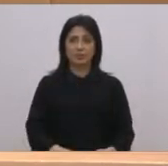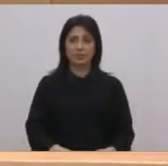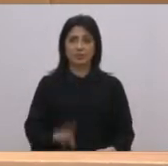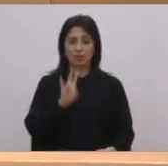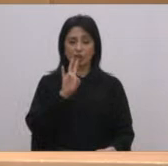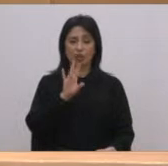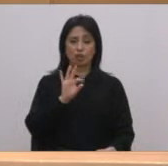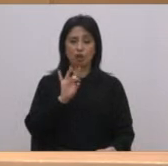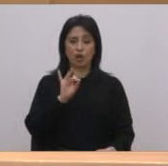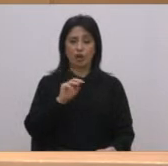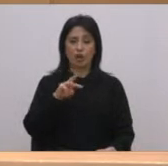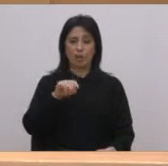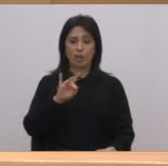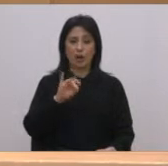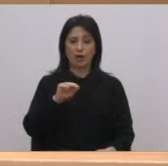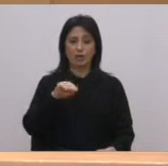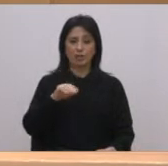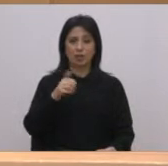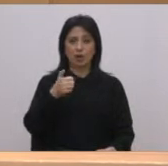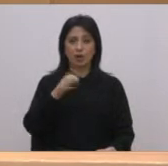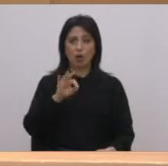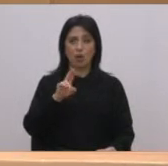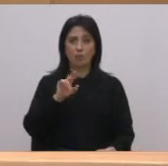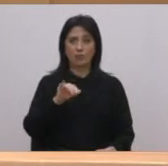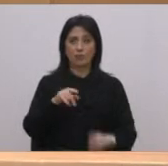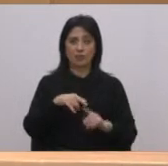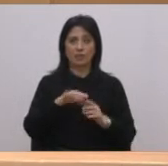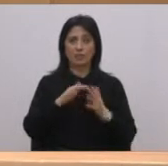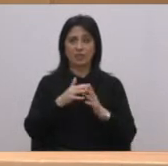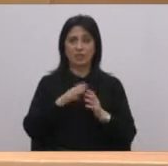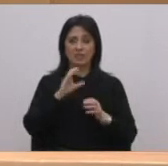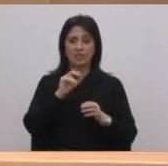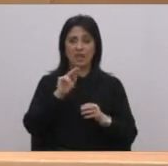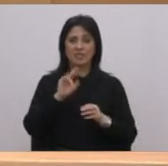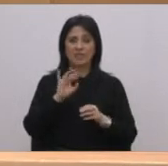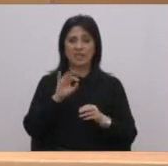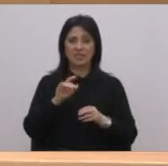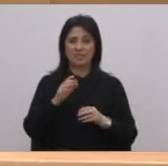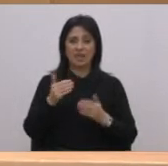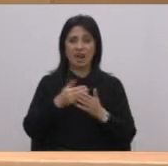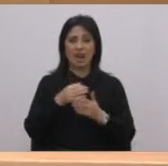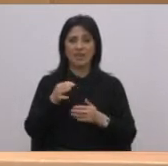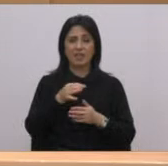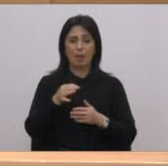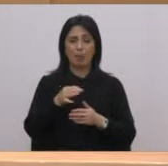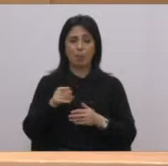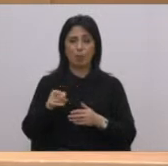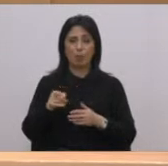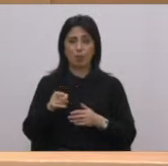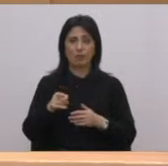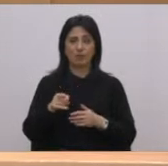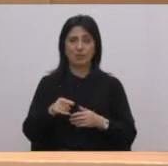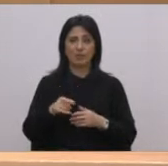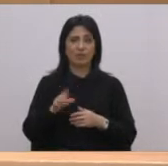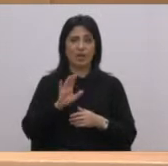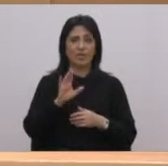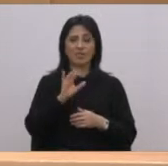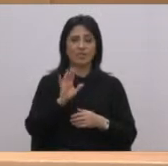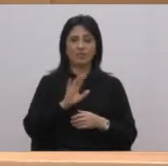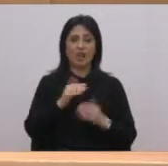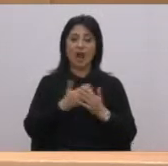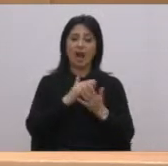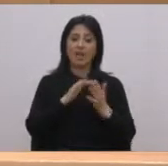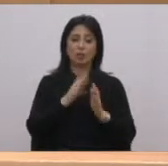ნორიო მარტყოფის და მიმდებარე სოფლების საცხენისი, ახალი სამგორის საცხენისი არ უკაცრავად,